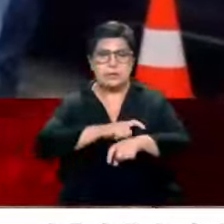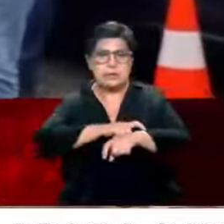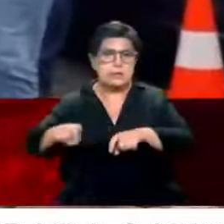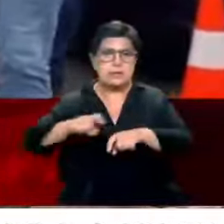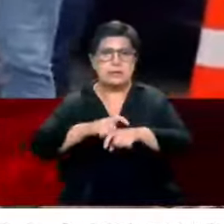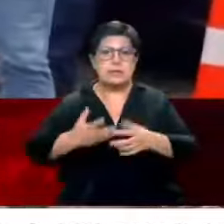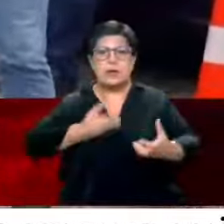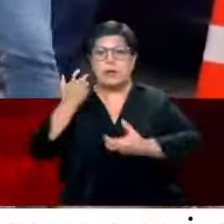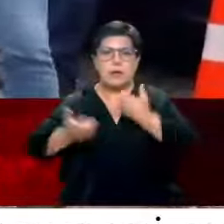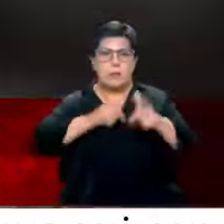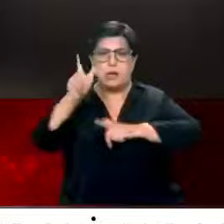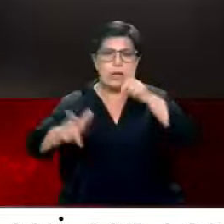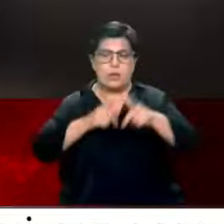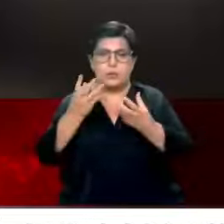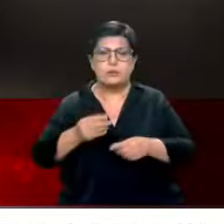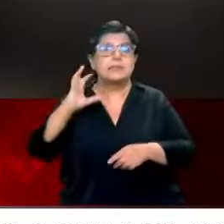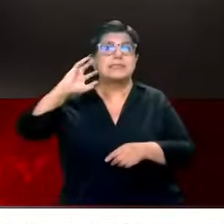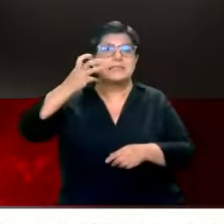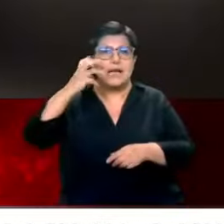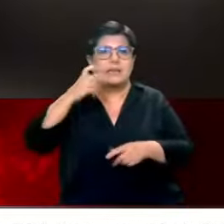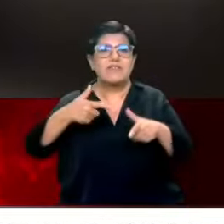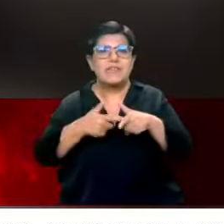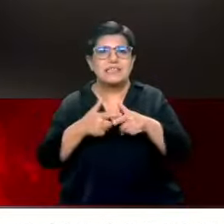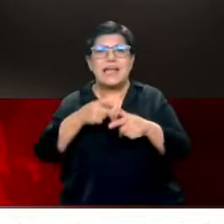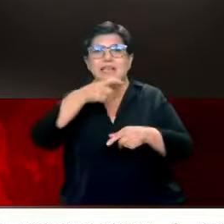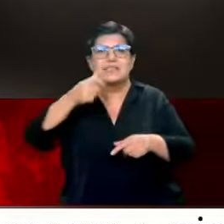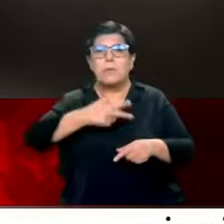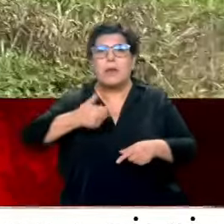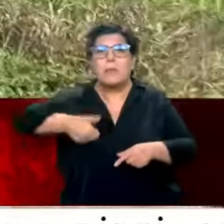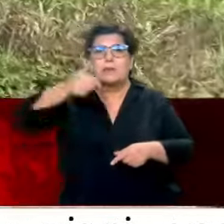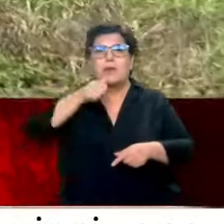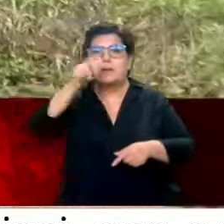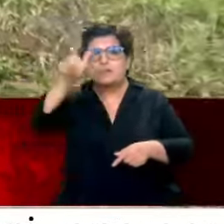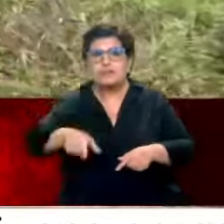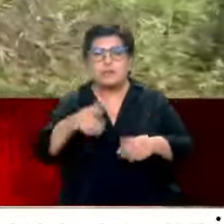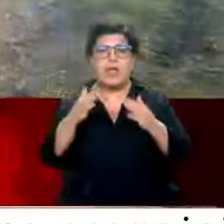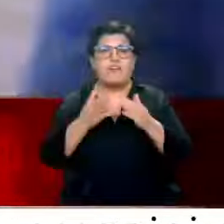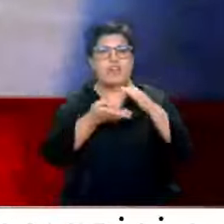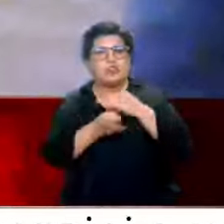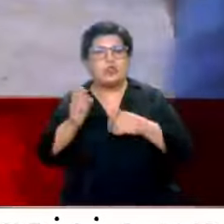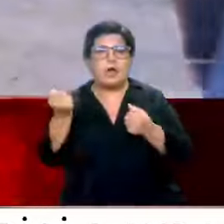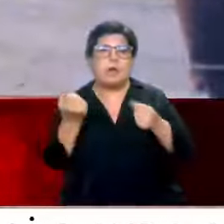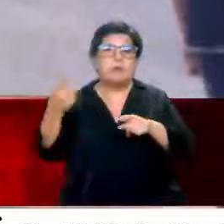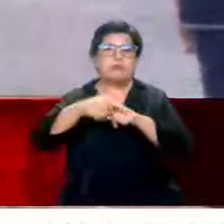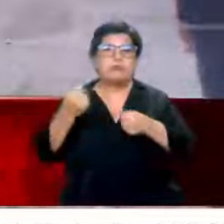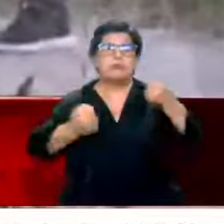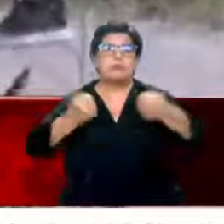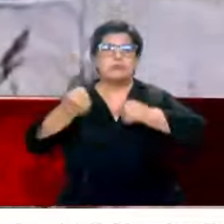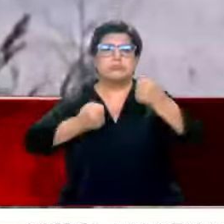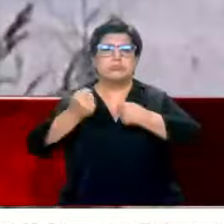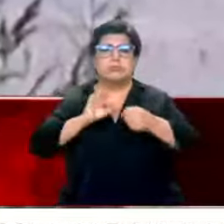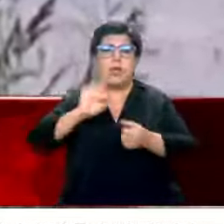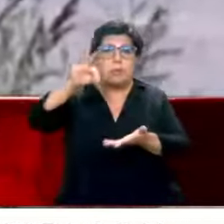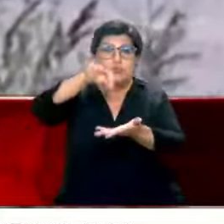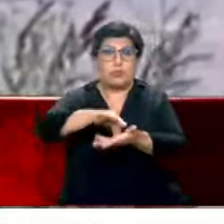İçim yanıyor. Sakarya, Ferizli eski belediye başkanı Ahmet Soğuk, evinden çıkmış, arabasıyla seyir halindeydi. Tam